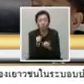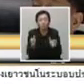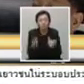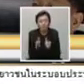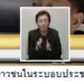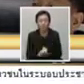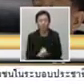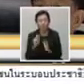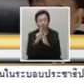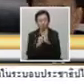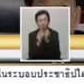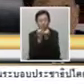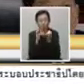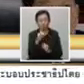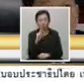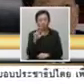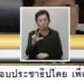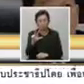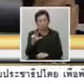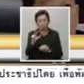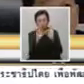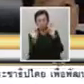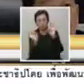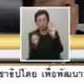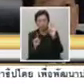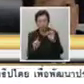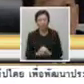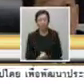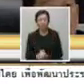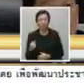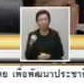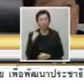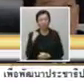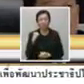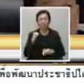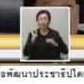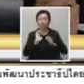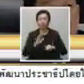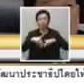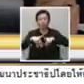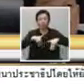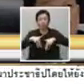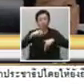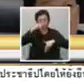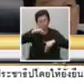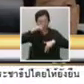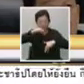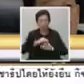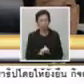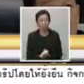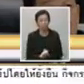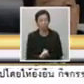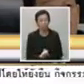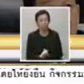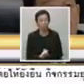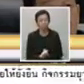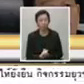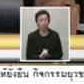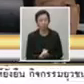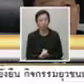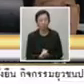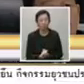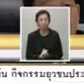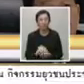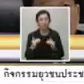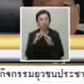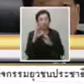รัฐธรรมนูญมาตรา3นะครับบัญญัติว่าอำนาจอธิปไตยเป็นของปวงชนชาวไทย นะครับพระมหากษัตริย์ทรงเป็นประมุขใช้อำ